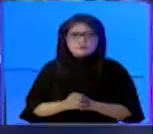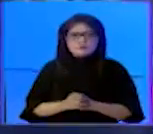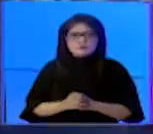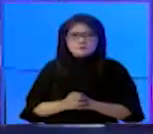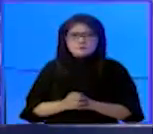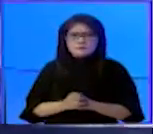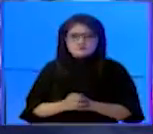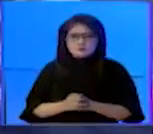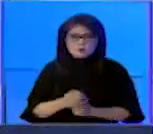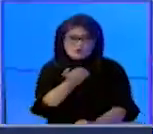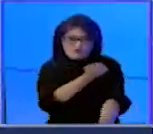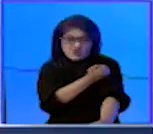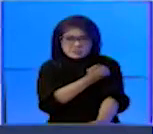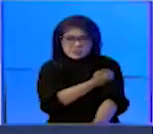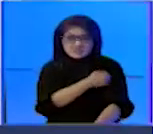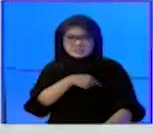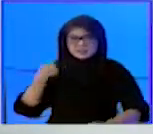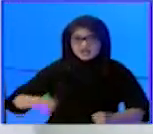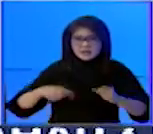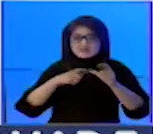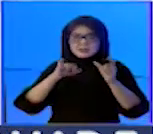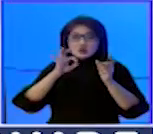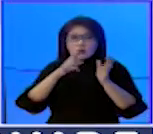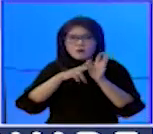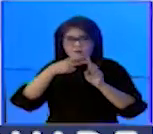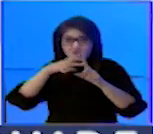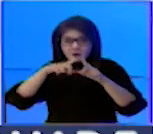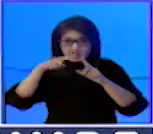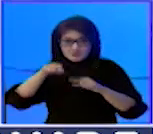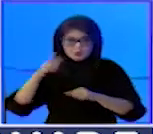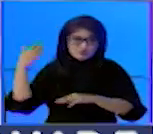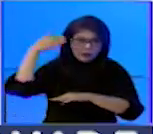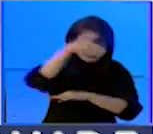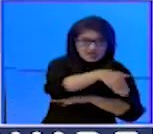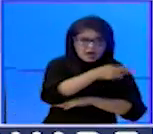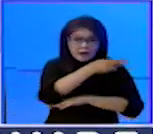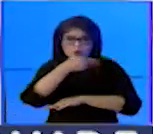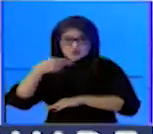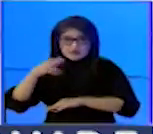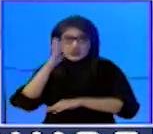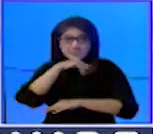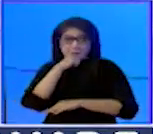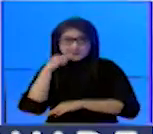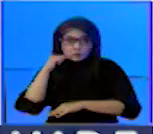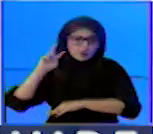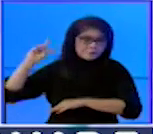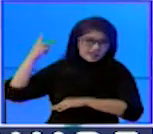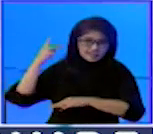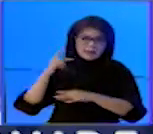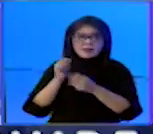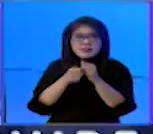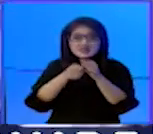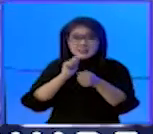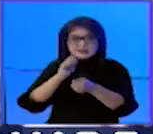Vaksin corona buatan Cina Sinovac Biotech tiba di Indonesia pada hari Minggu kemarin. Vaksin akan menjalani uji klinis tahap ketiga yang